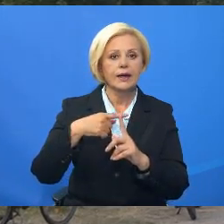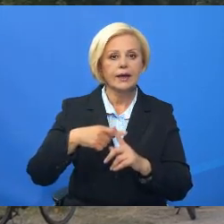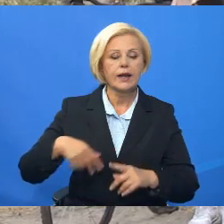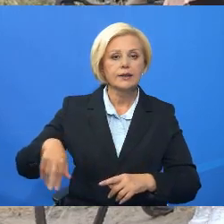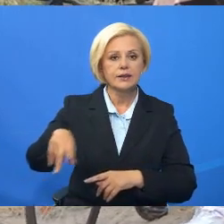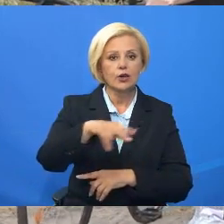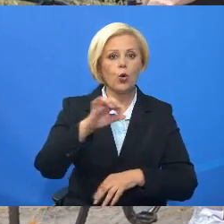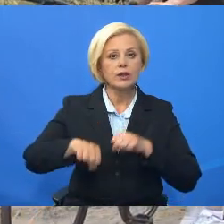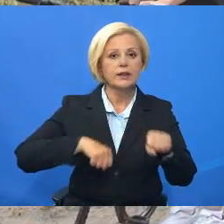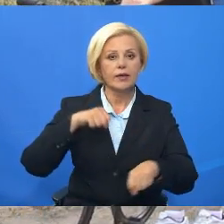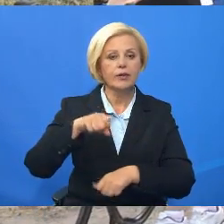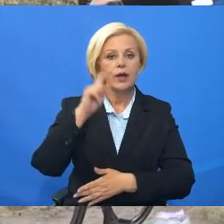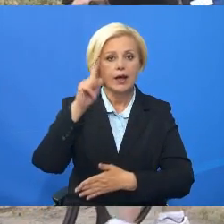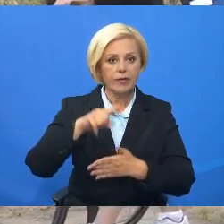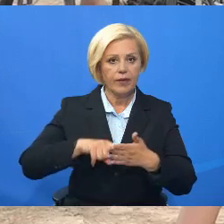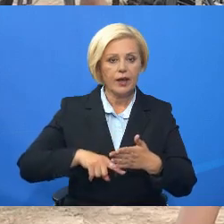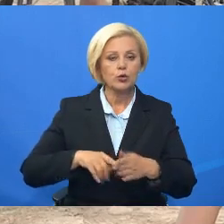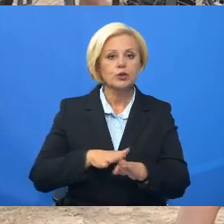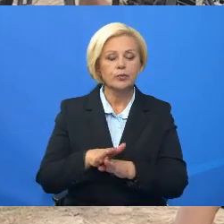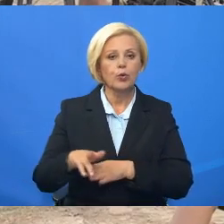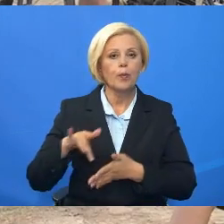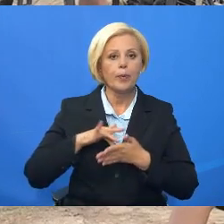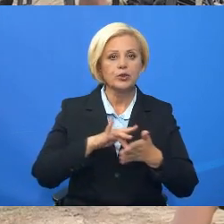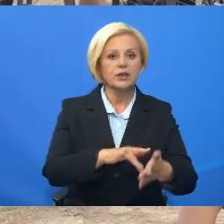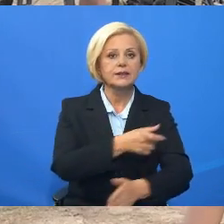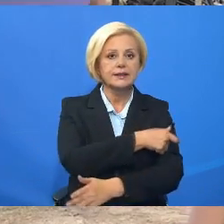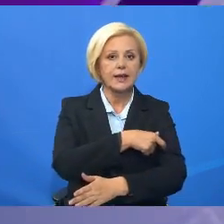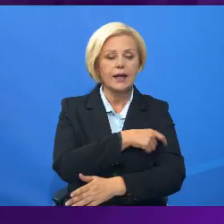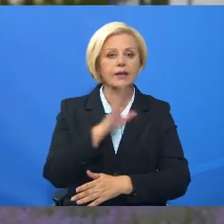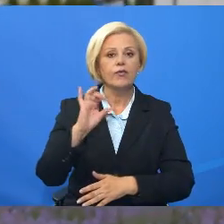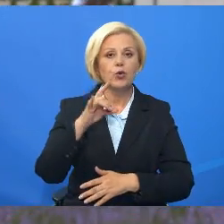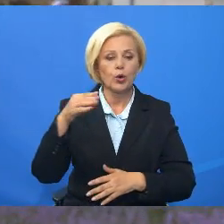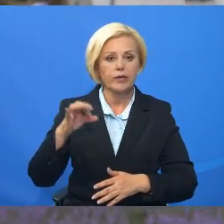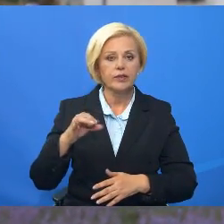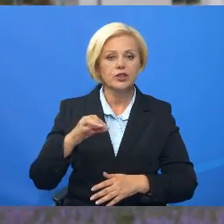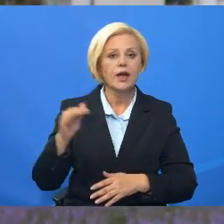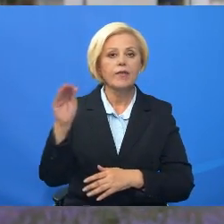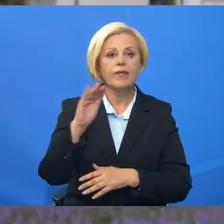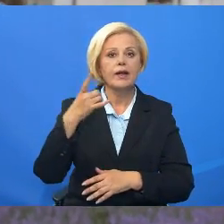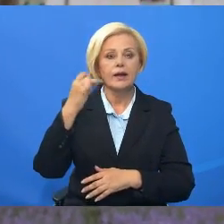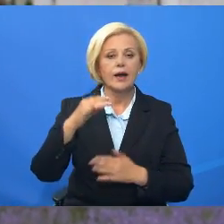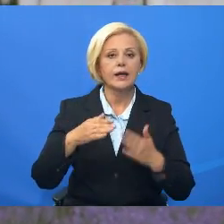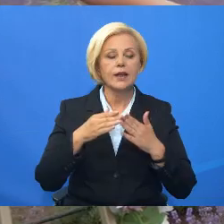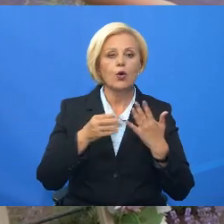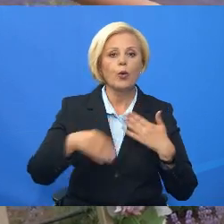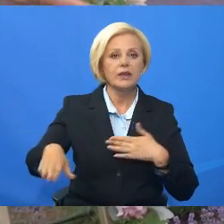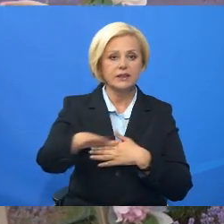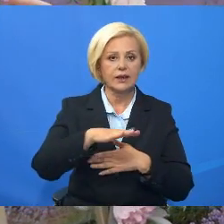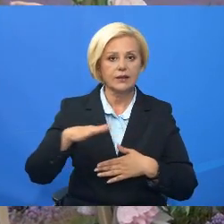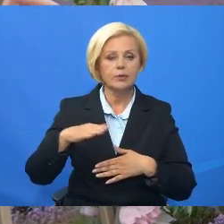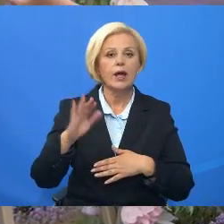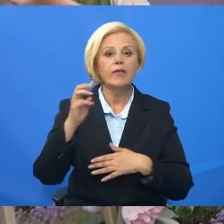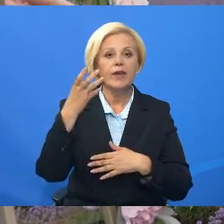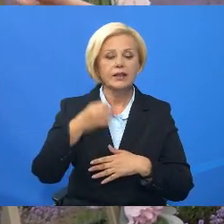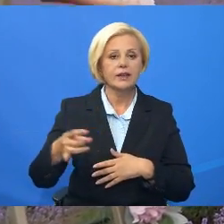велосипедах православні верники здійснили подорожжя з Калинковичів у Юровичі. Фіолетовий рай на гомельській землі. На